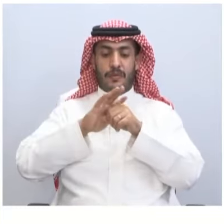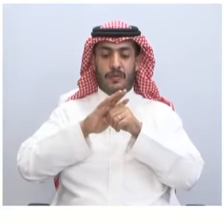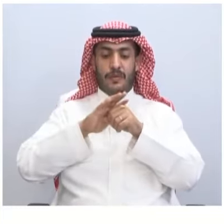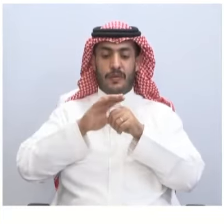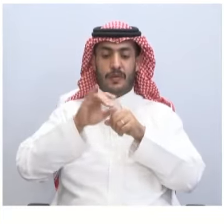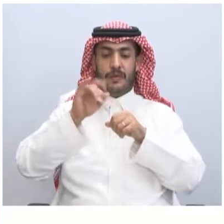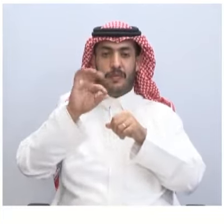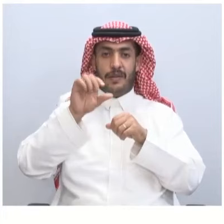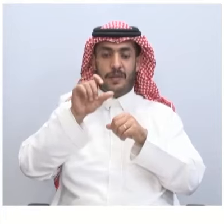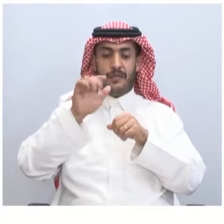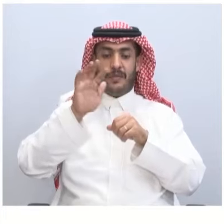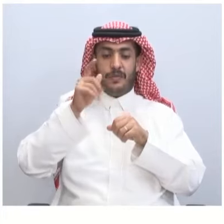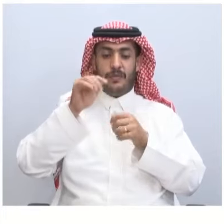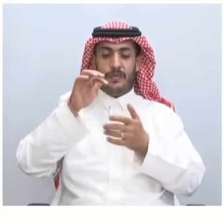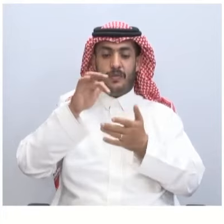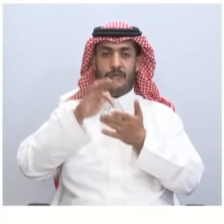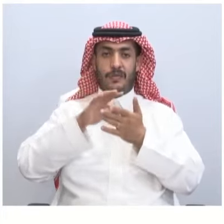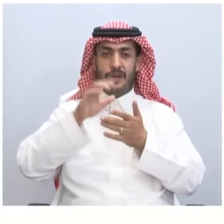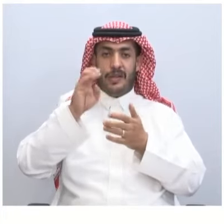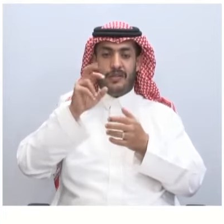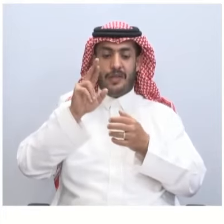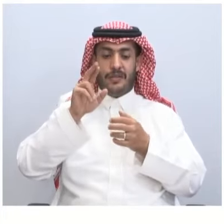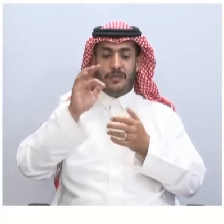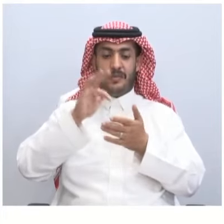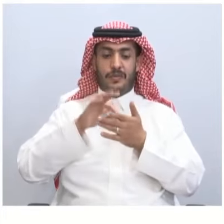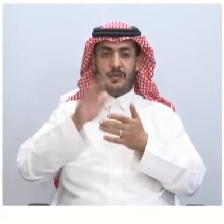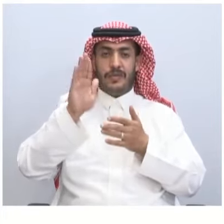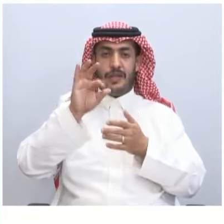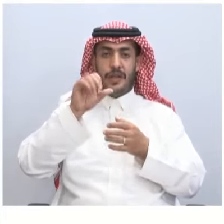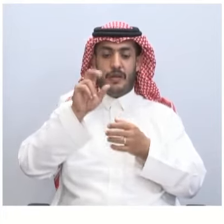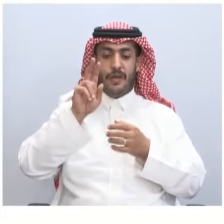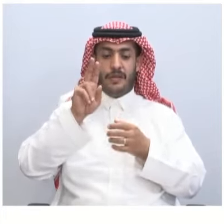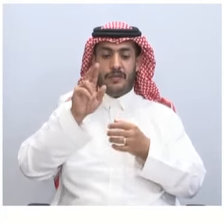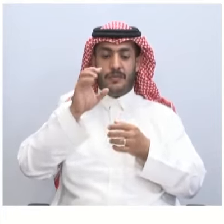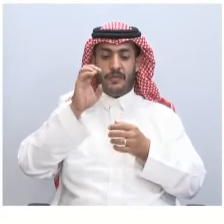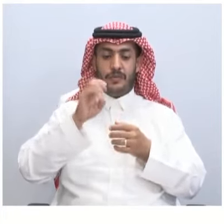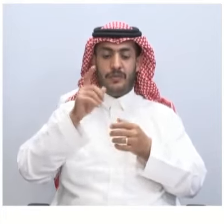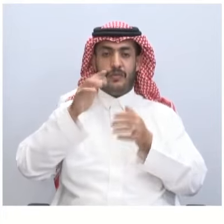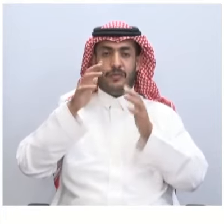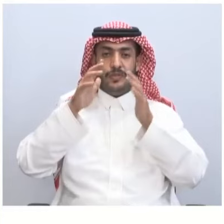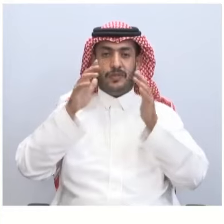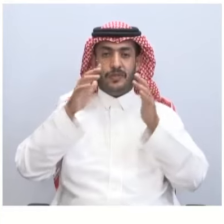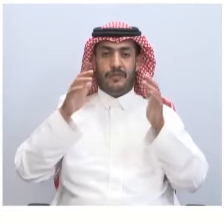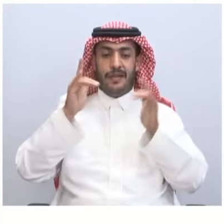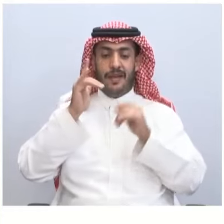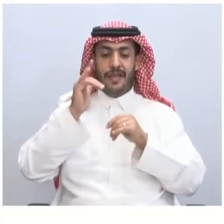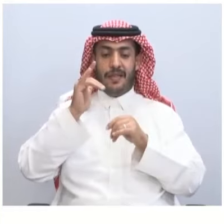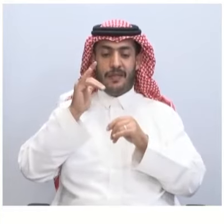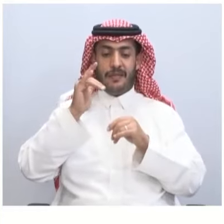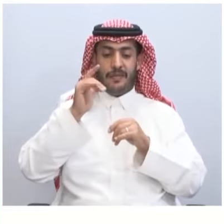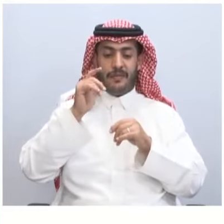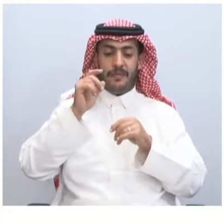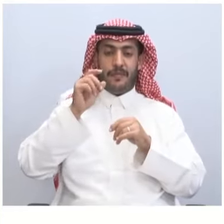مدين في الشمال والحجاز في الوسط والوات في الجنوب وكذلك الجبل الاخضر